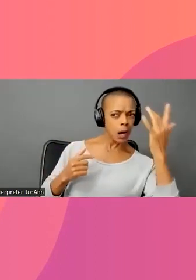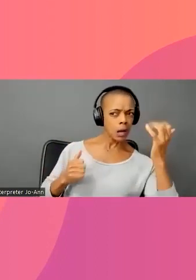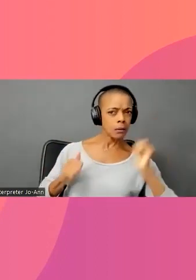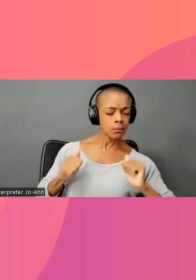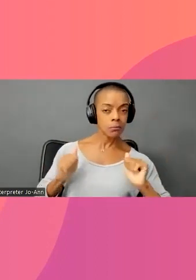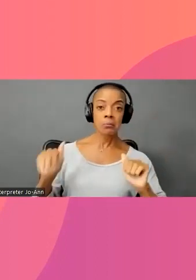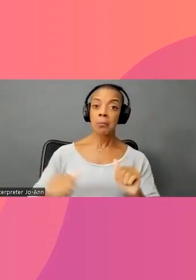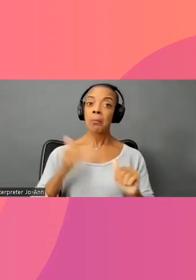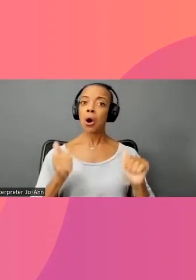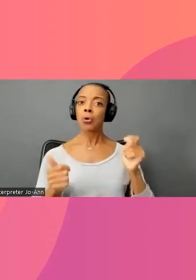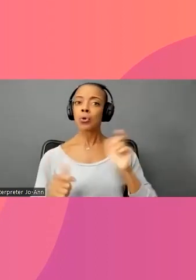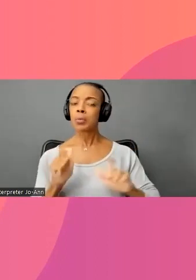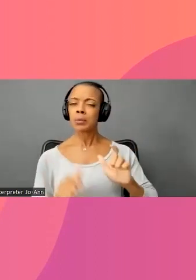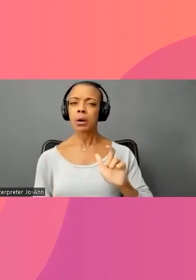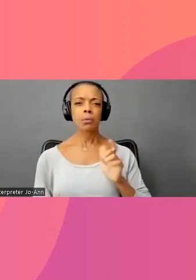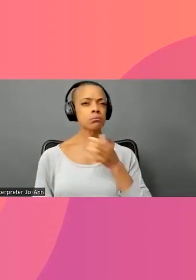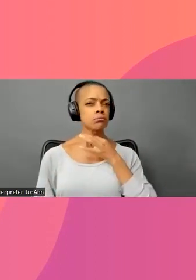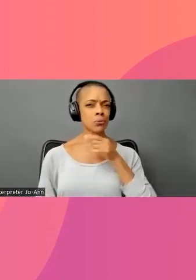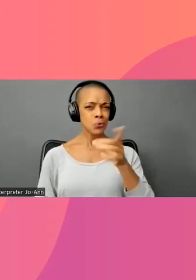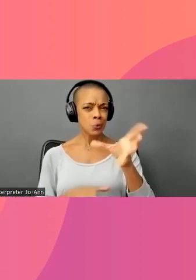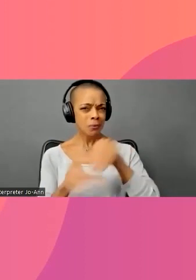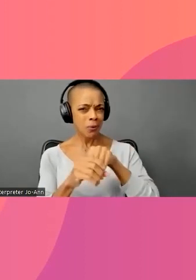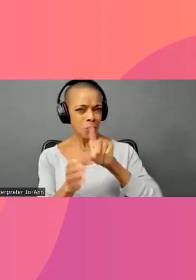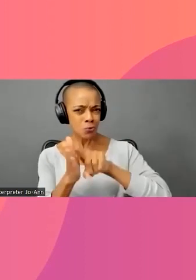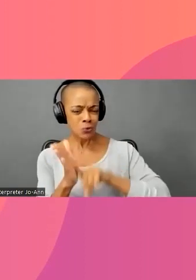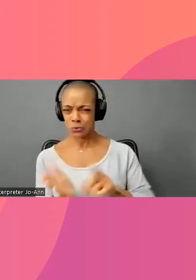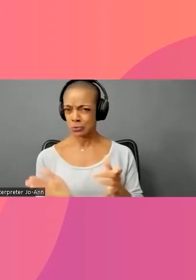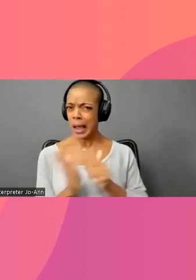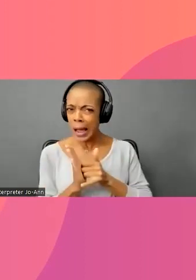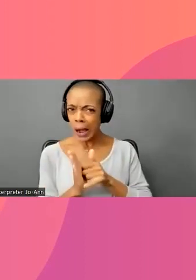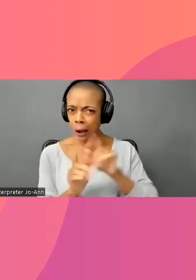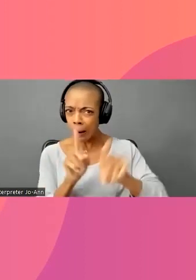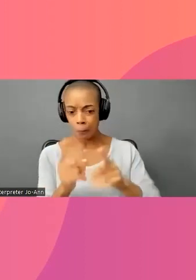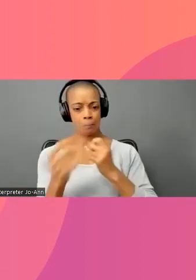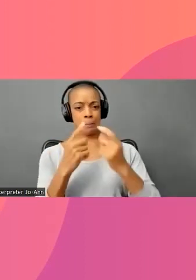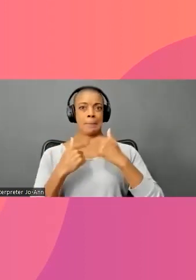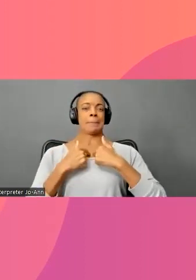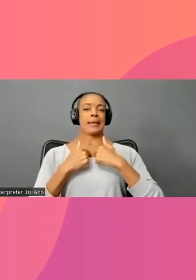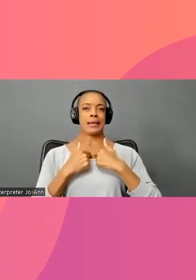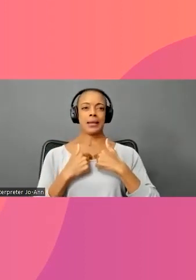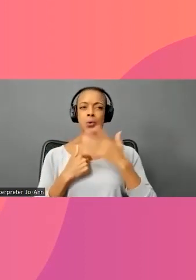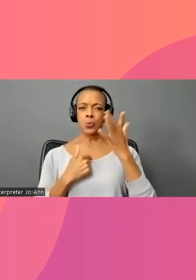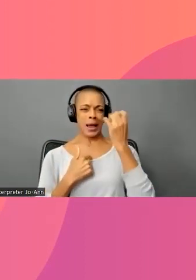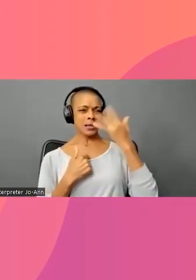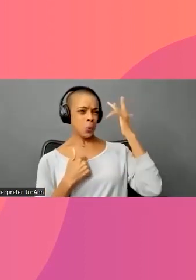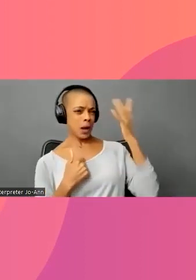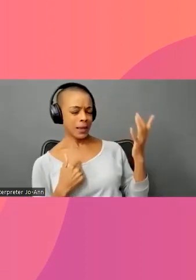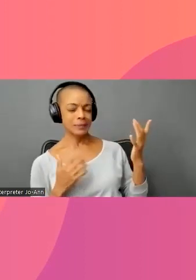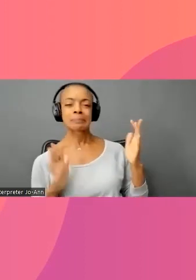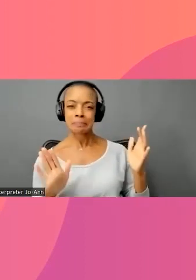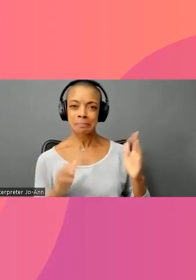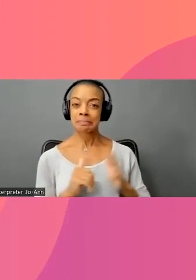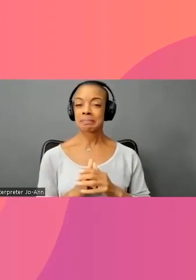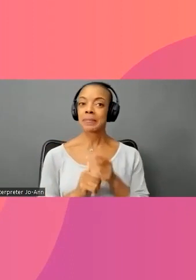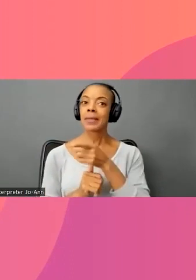dans les lésions et la réadaptation. Et d'autres voulaient savoir comment j'ai commencé cette recherche et pourquoi